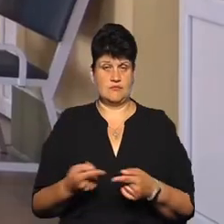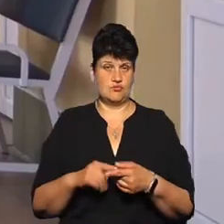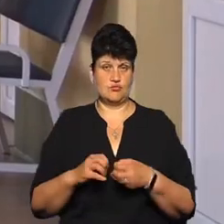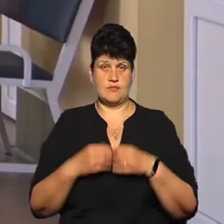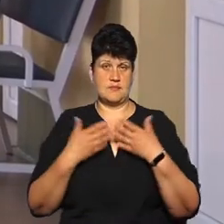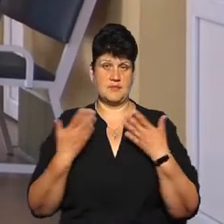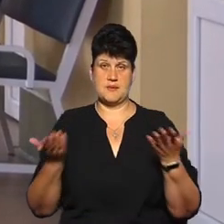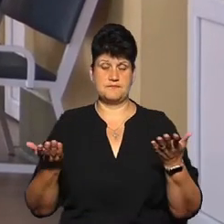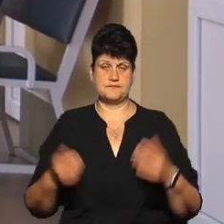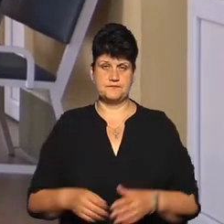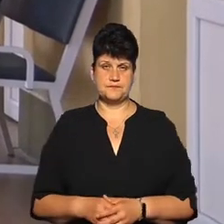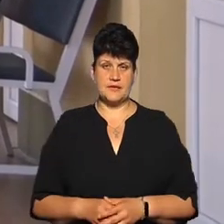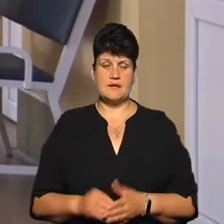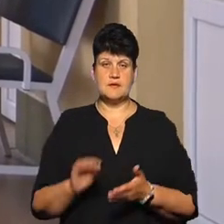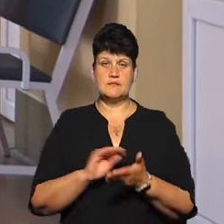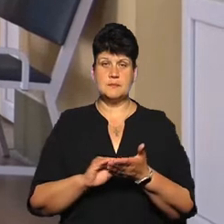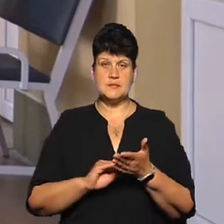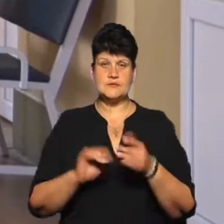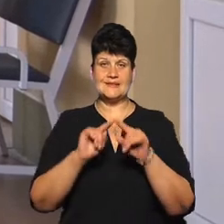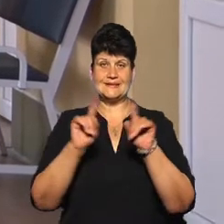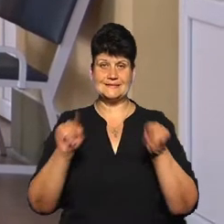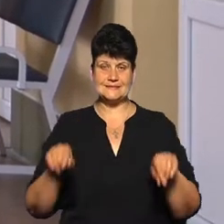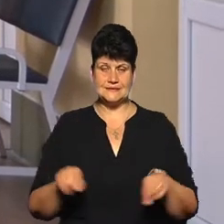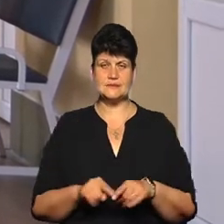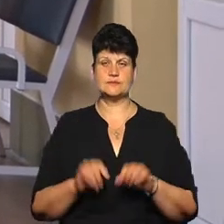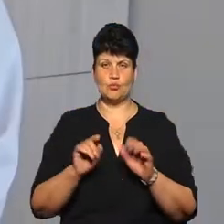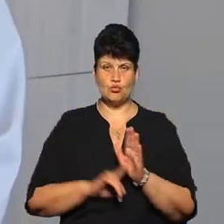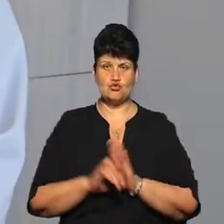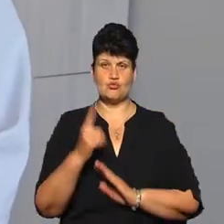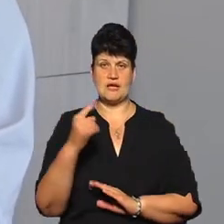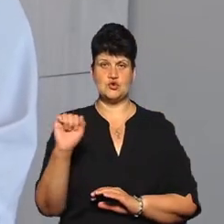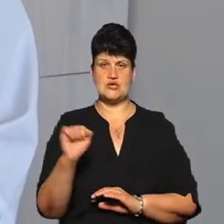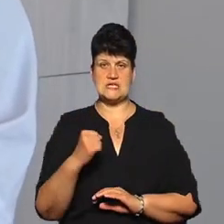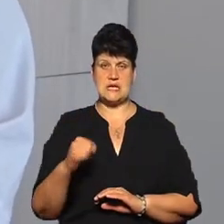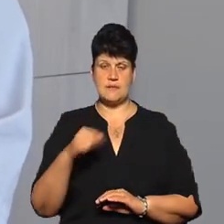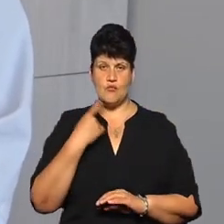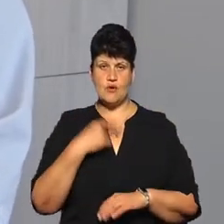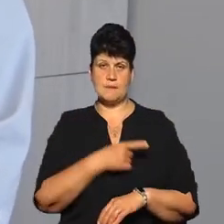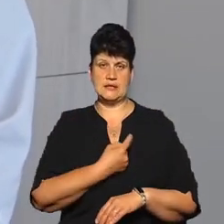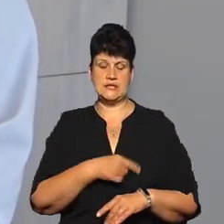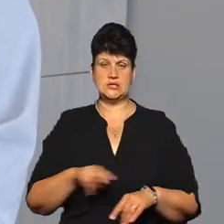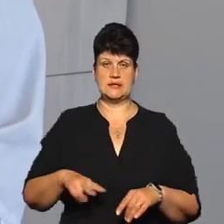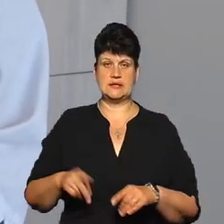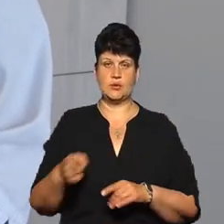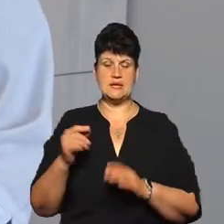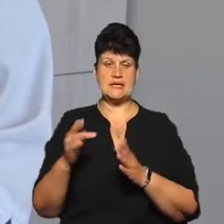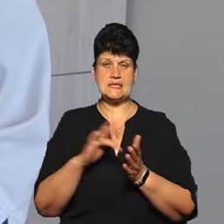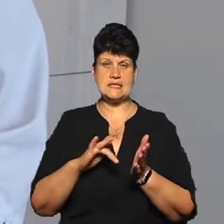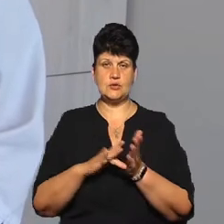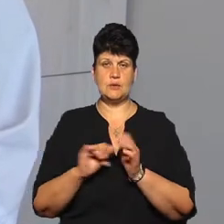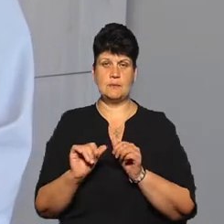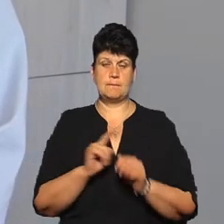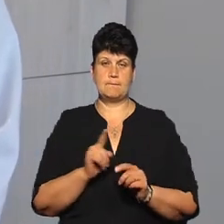проблеми. Виписувати рецепти на антибіотики лікарі почнуть з 1 серпня, каже медична директорка Тернопільського центру первинної